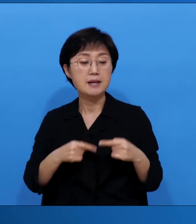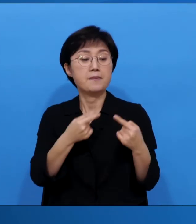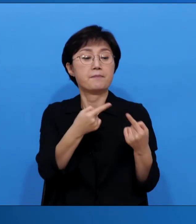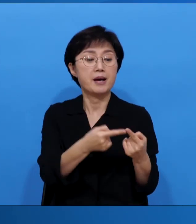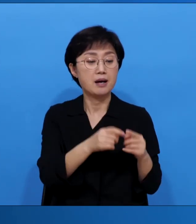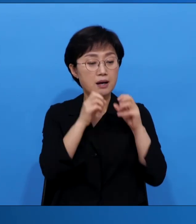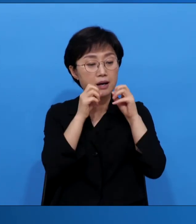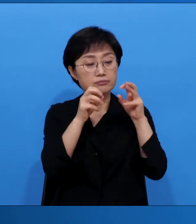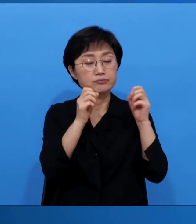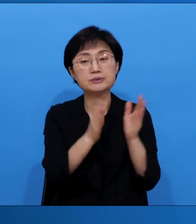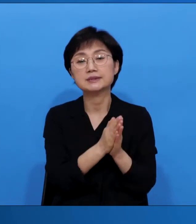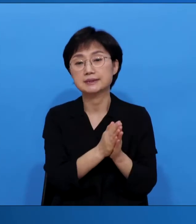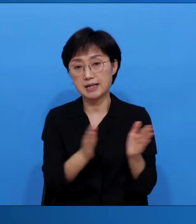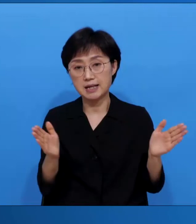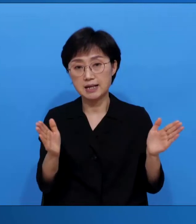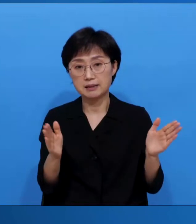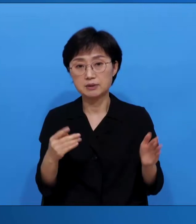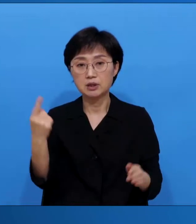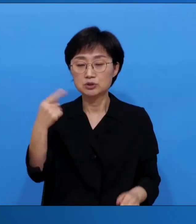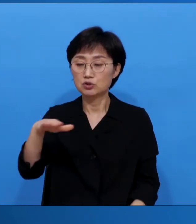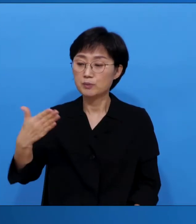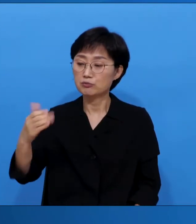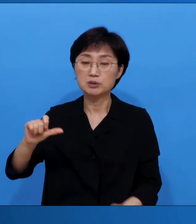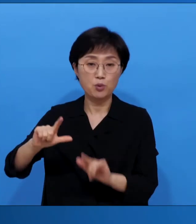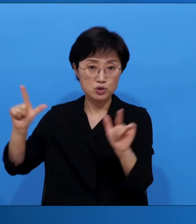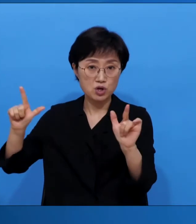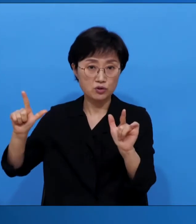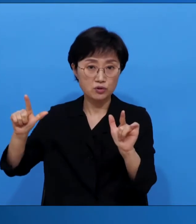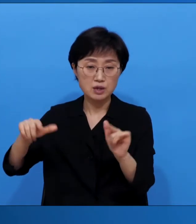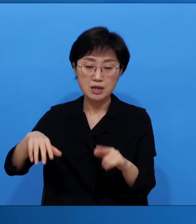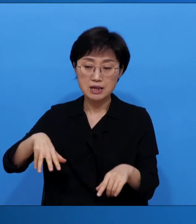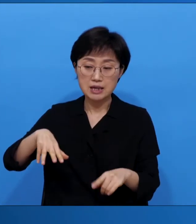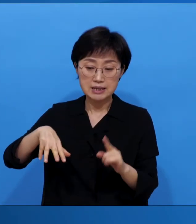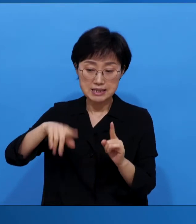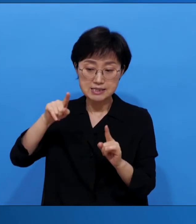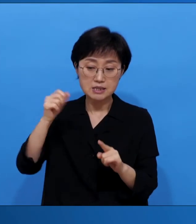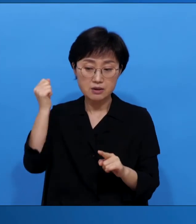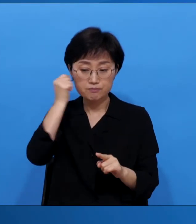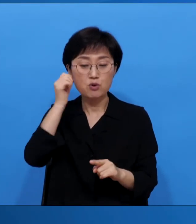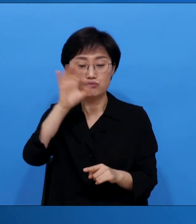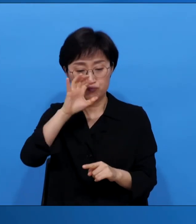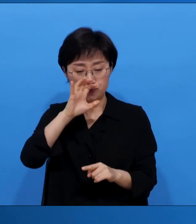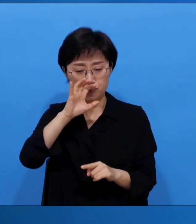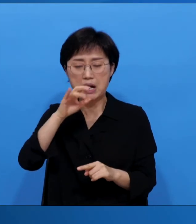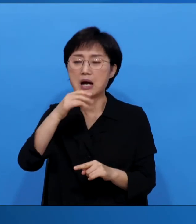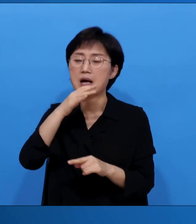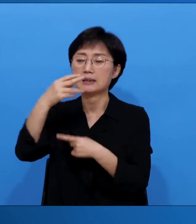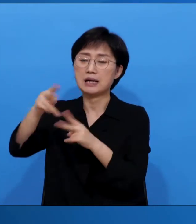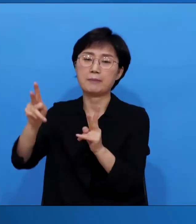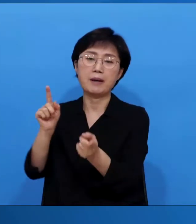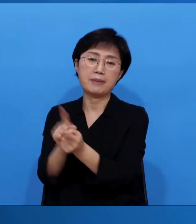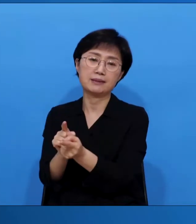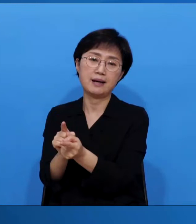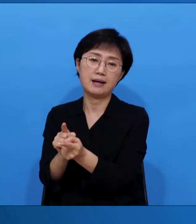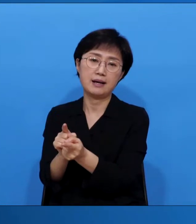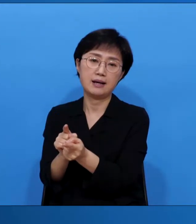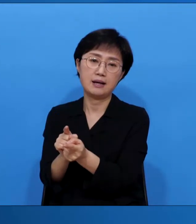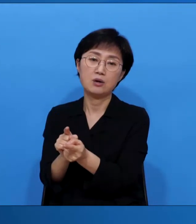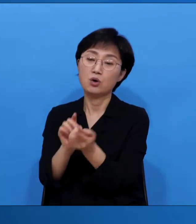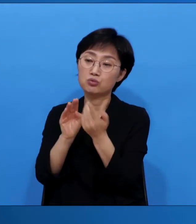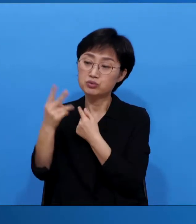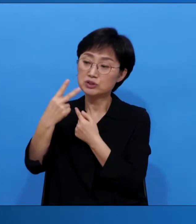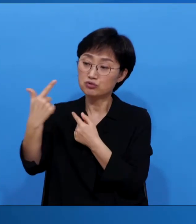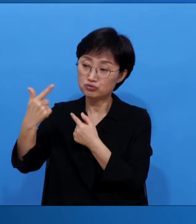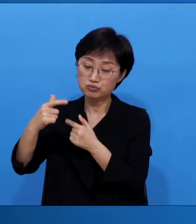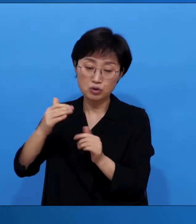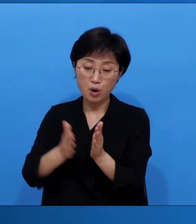사역을 시작하셨으며 1995년 7월 1차 합숙훈련을 통해 다락방을 접하셨습니다. 2006년 본부 파송을